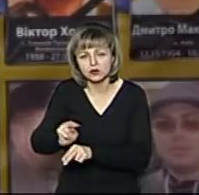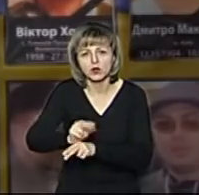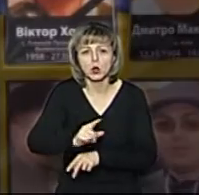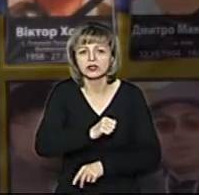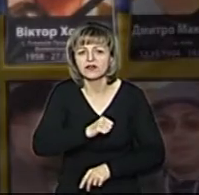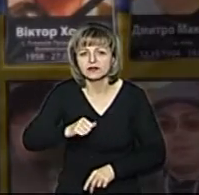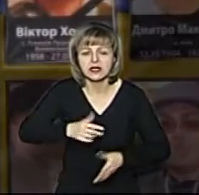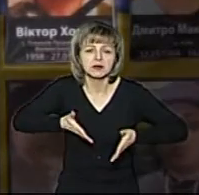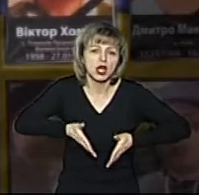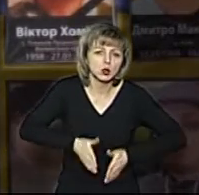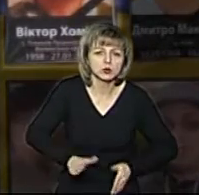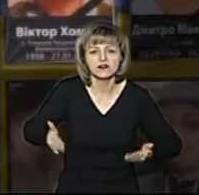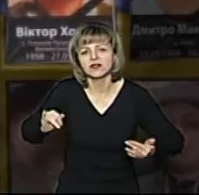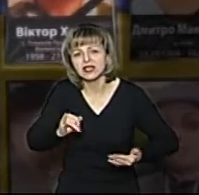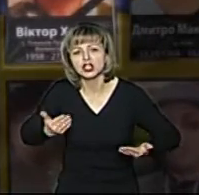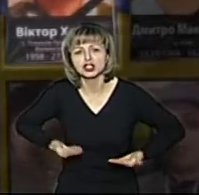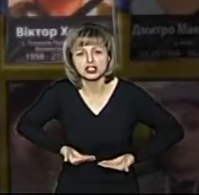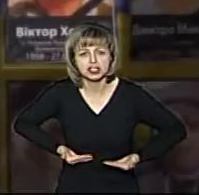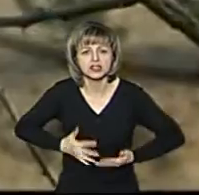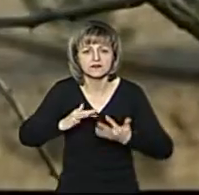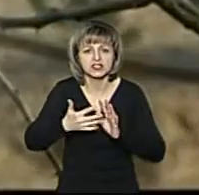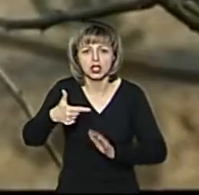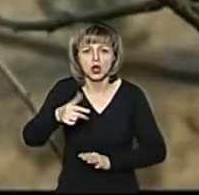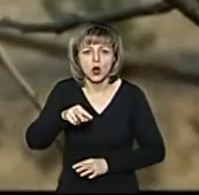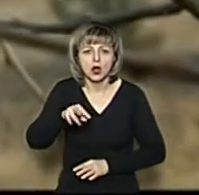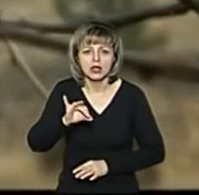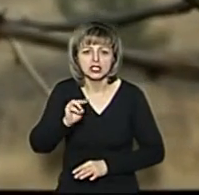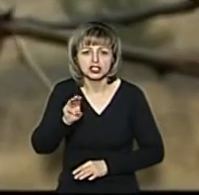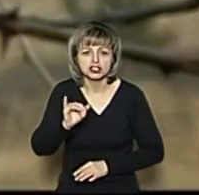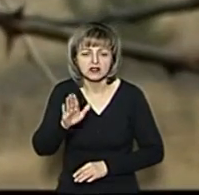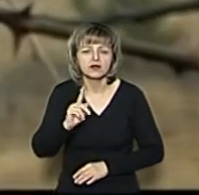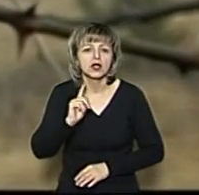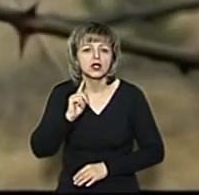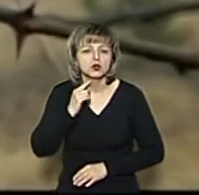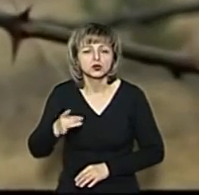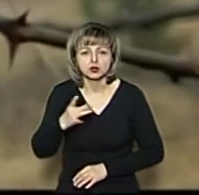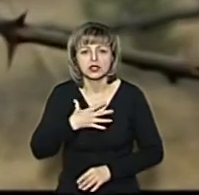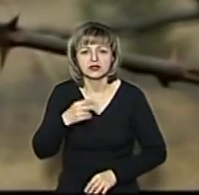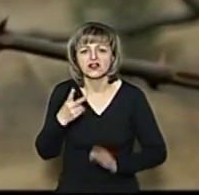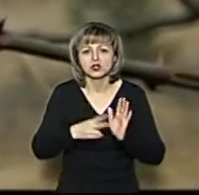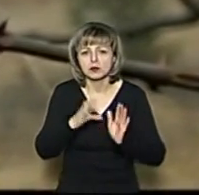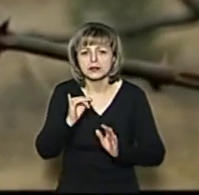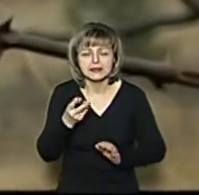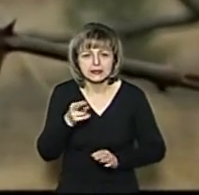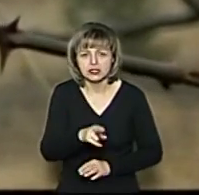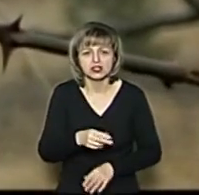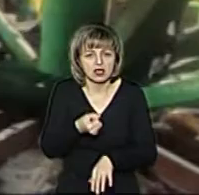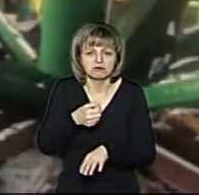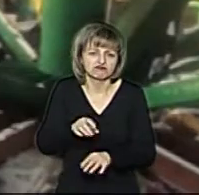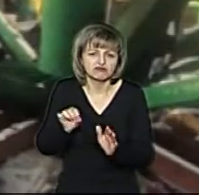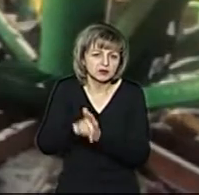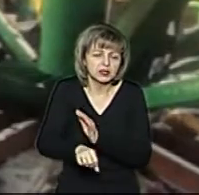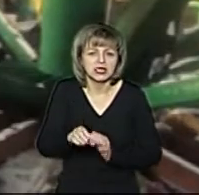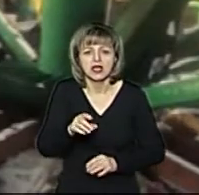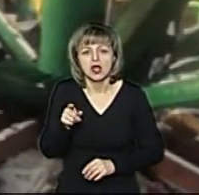сам. Народився і жив Віктор Хом'як у селі Голишів Луцького району. Загинув 27 січня насильницькою смертю.